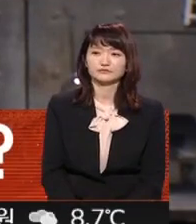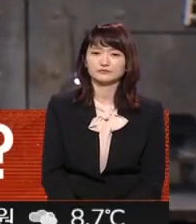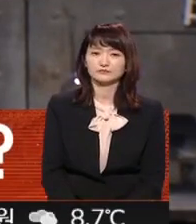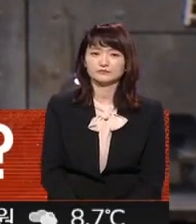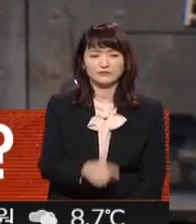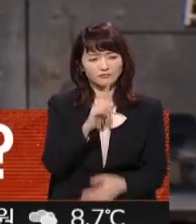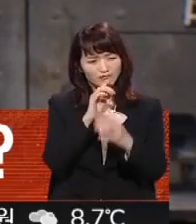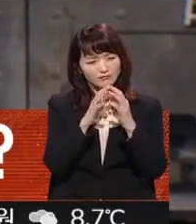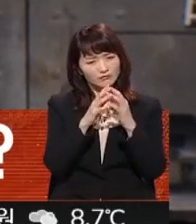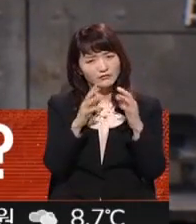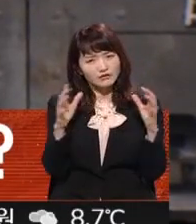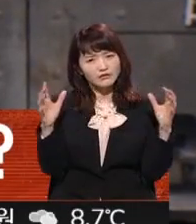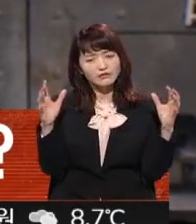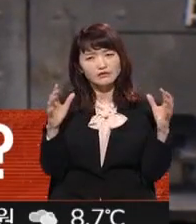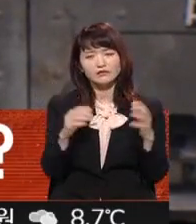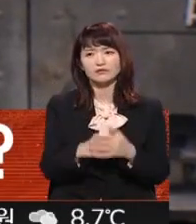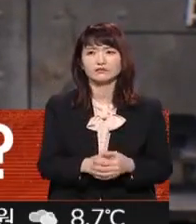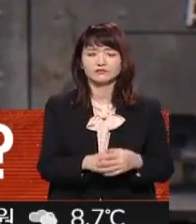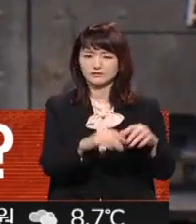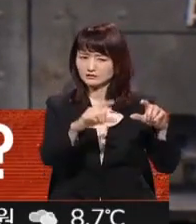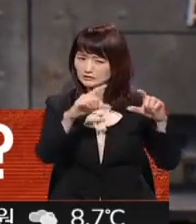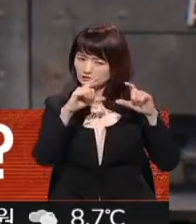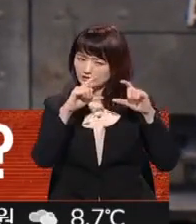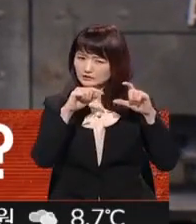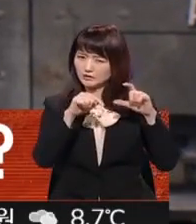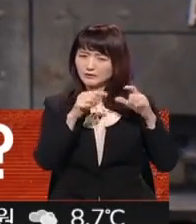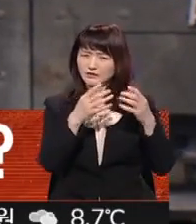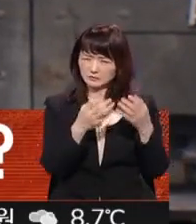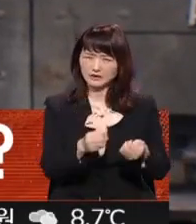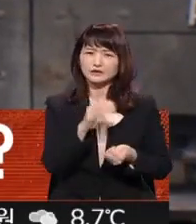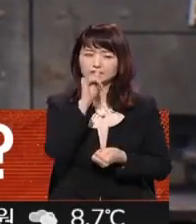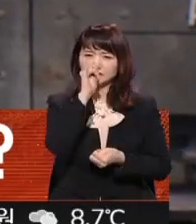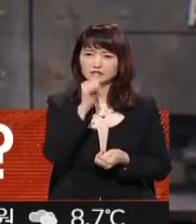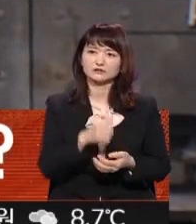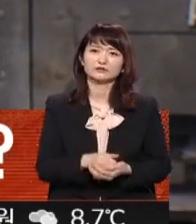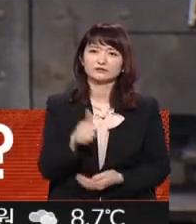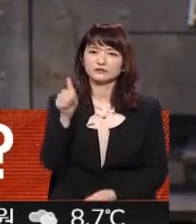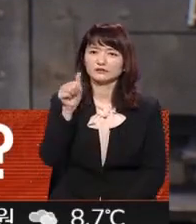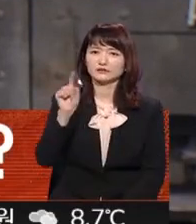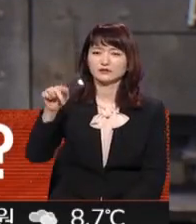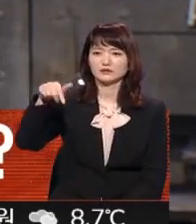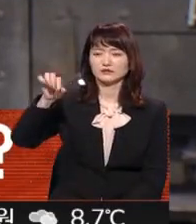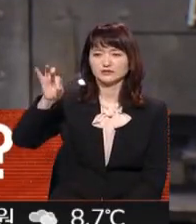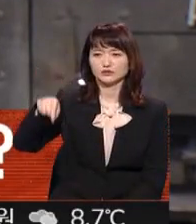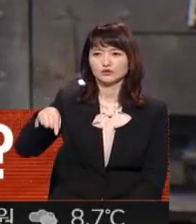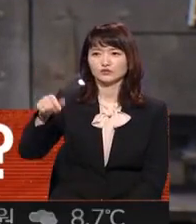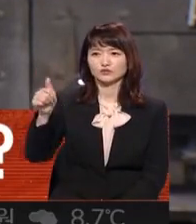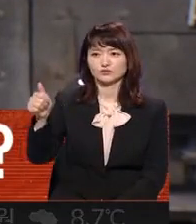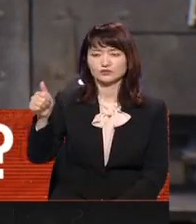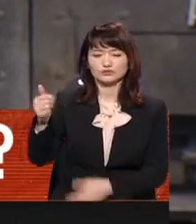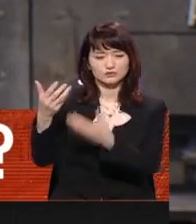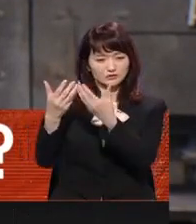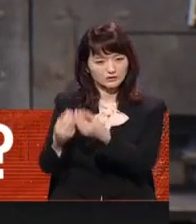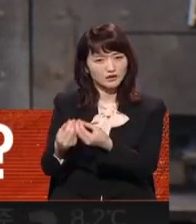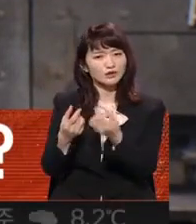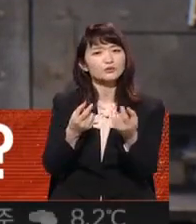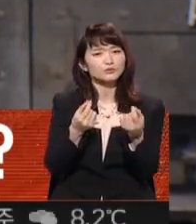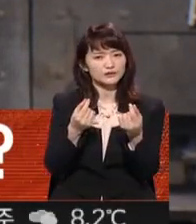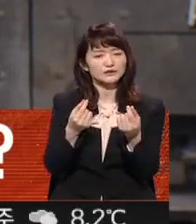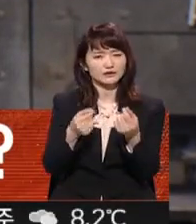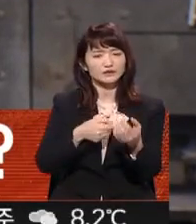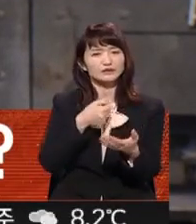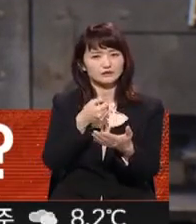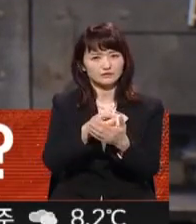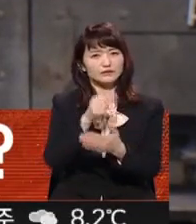문제가 삼는 거 봤을 좀 처방이나 이런 것들이 많기 때문에 하정우 씨 사례하고 비슷하게 될 가능성도 있지 않을까 좀 지켜봐야 될 부분